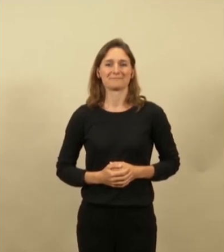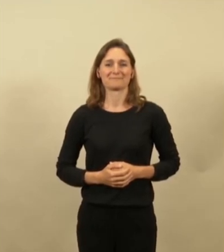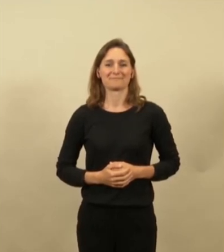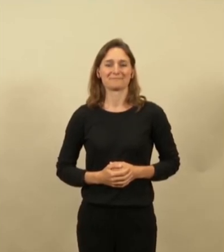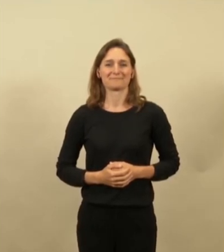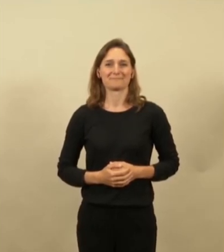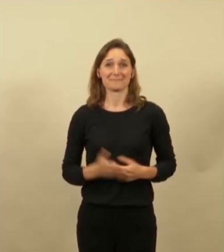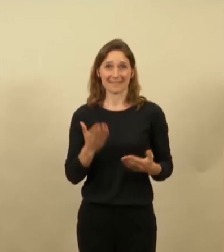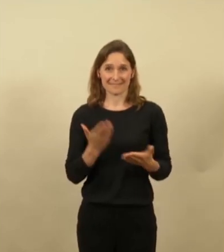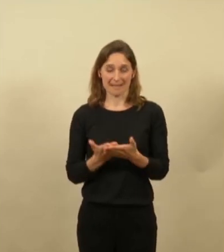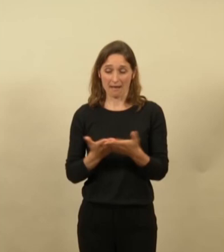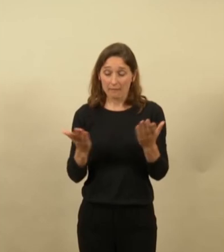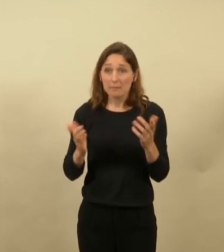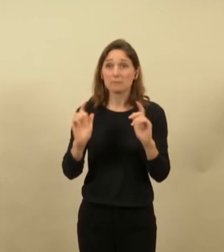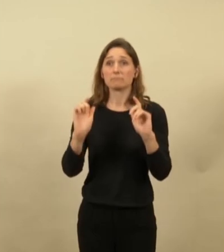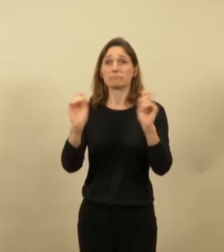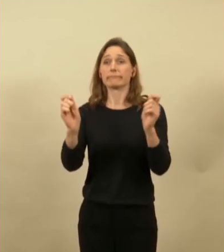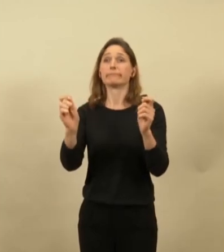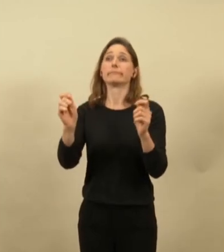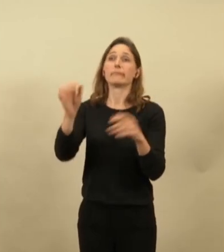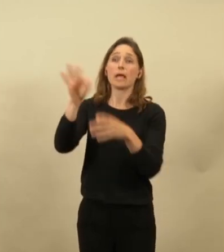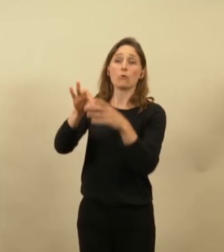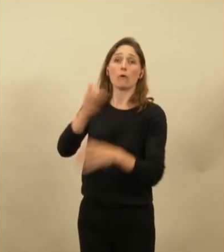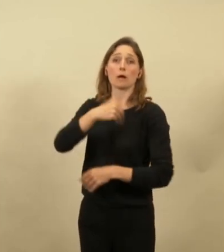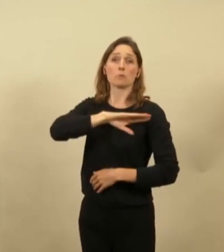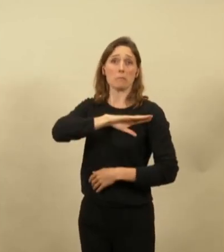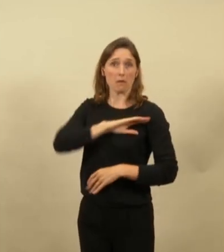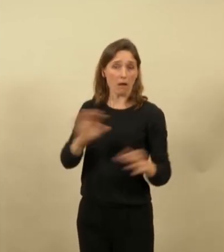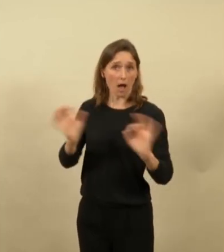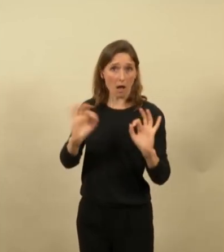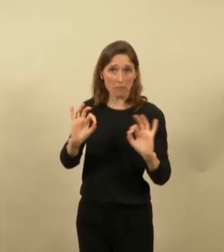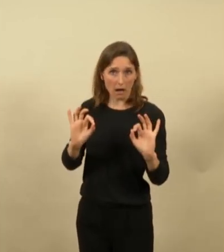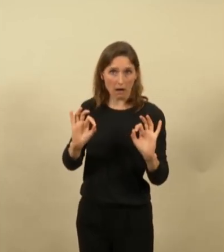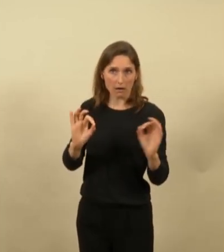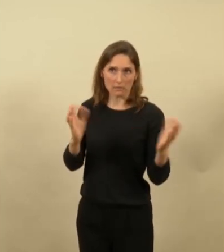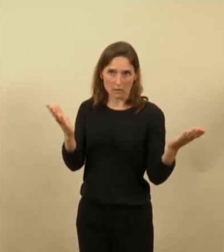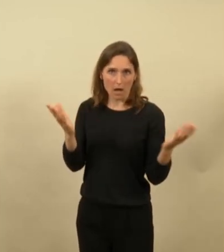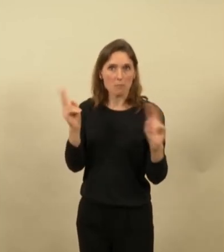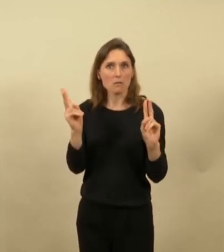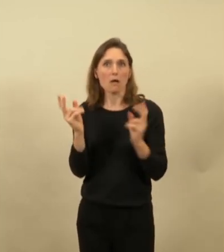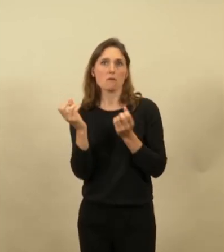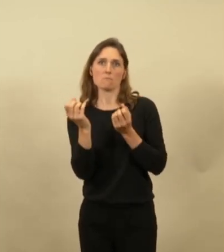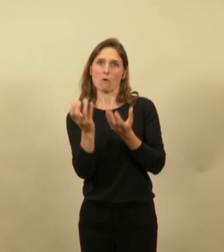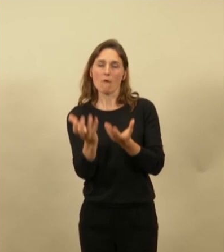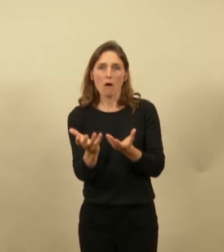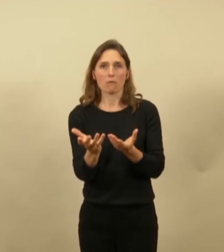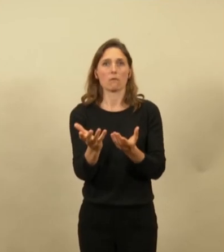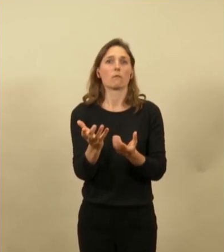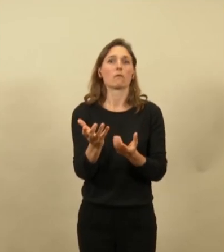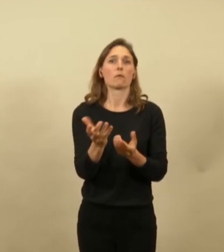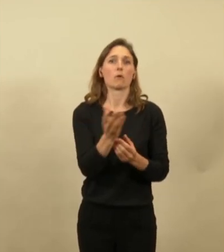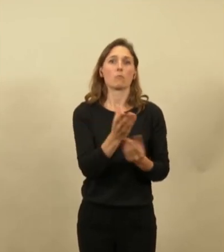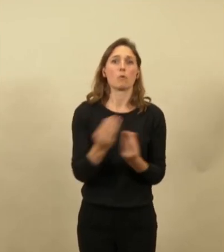cette absence de responsabilité des élus vis-à-vis donc des électeurs peut être indéfacteurs donc de la montée donc en masse de l'abstention